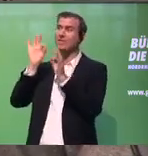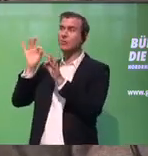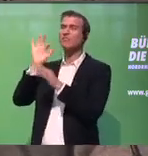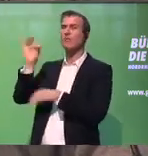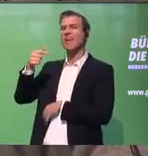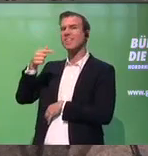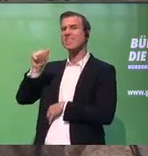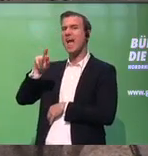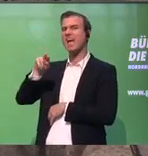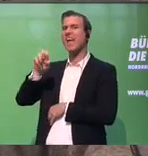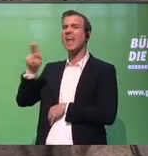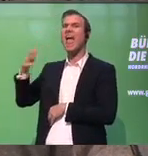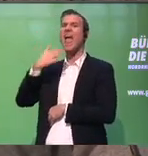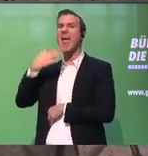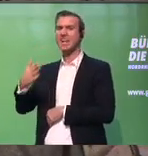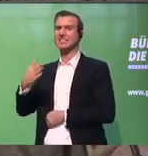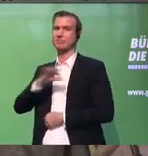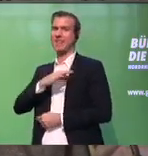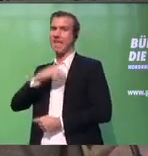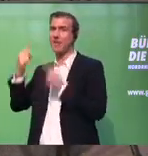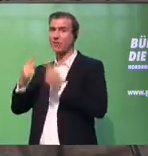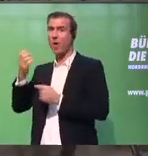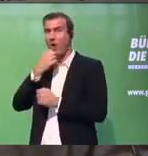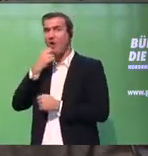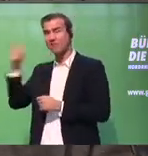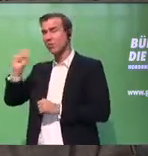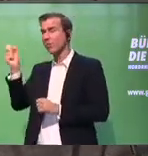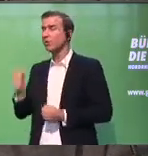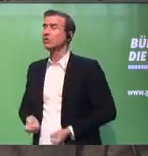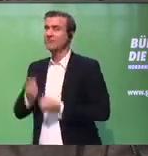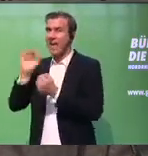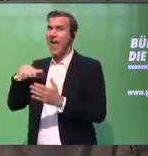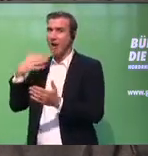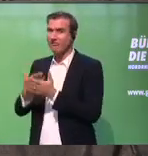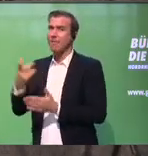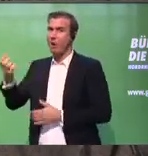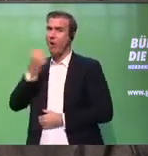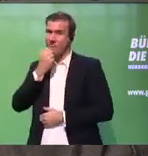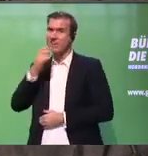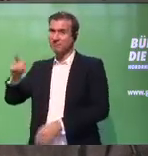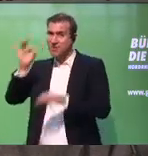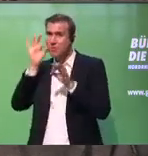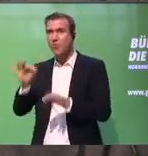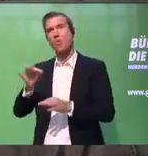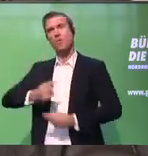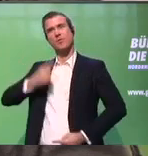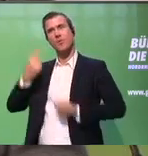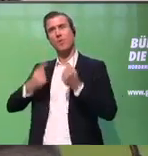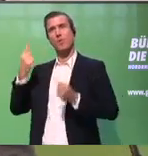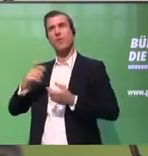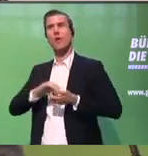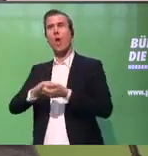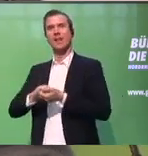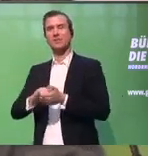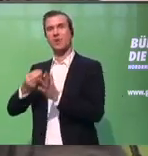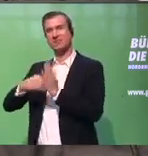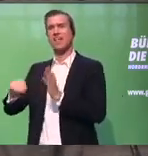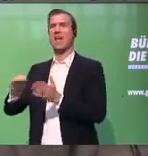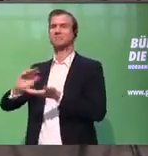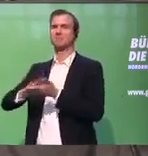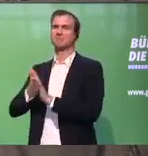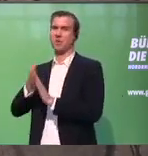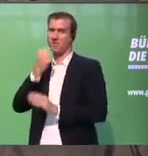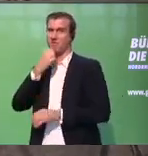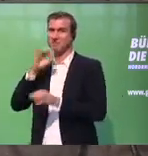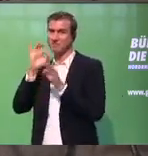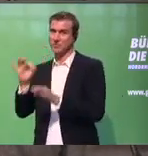Tarek und die hessischen Grünen, dass sie hier diese Titanenaufgabe hoffentlich mit einem guten grünen Koalitionsvertrag abschließen.